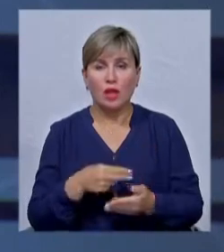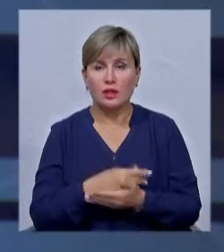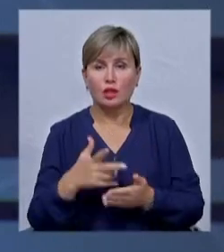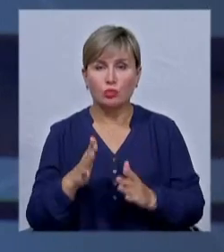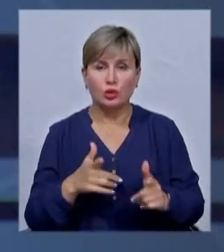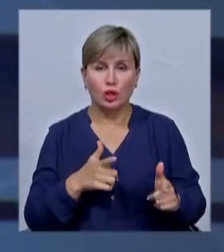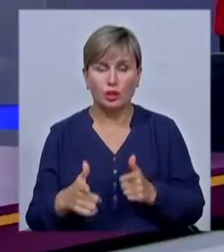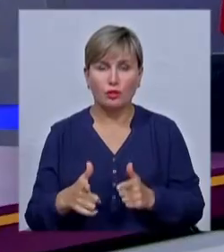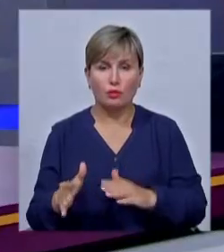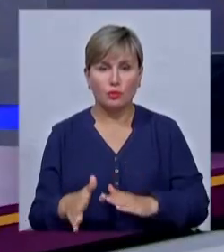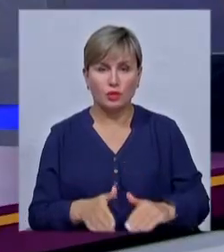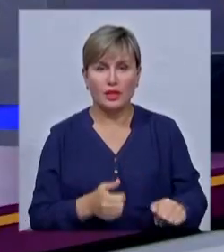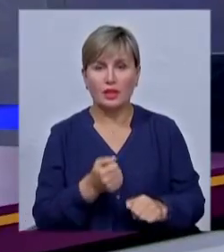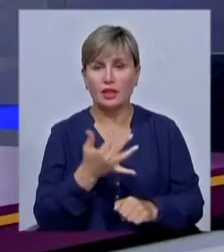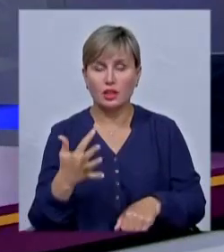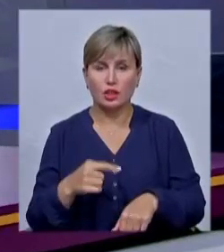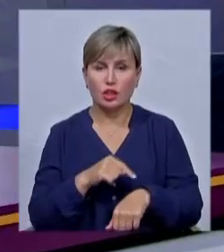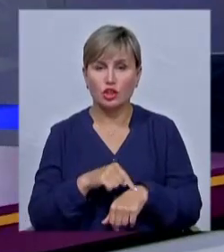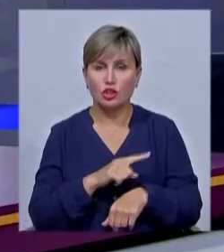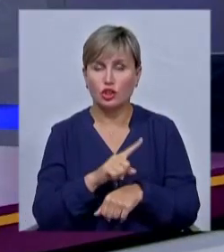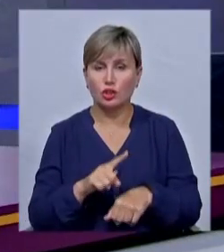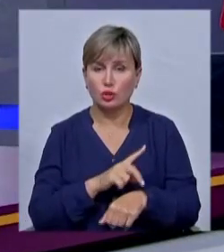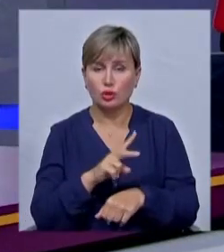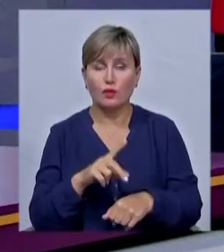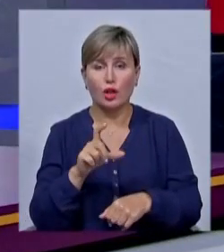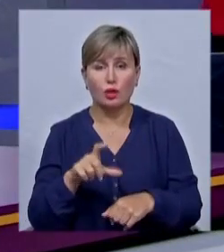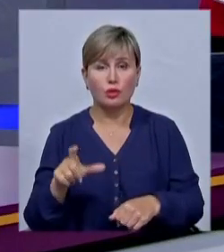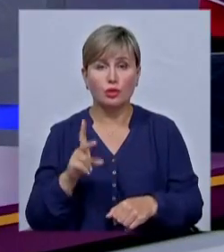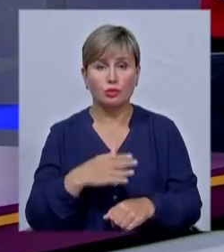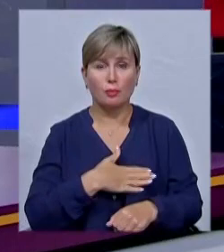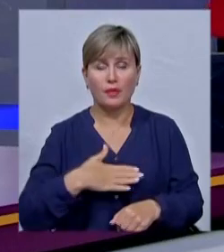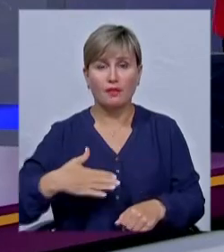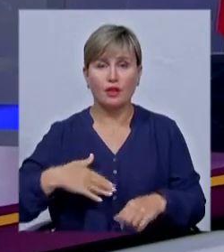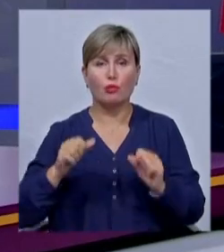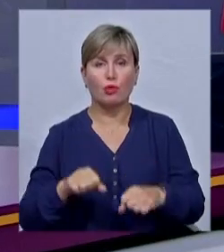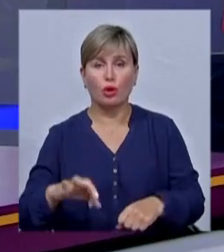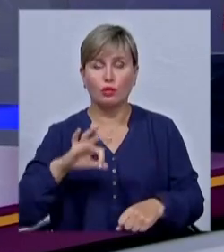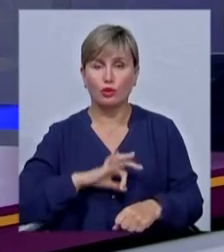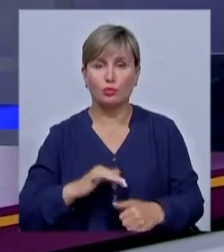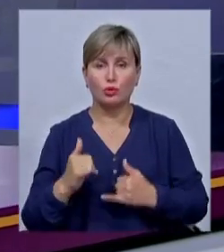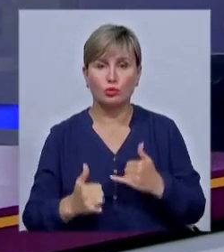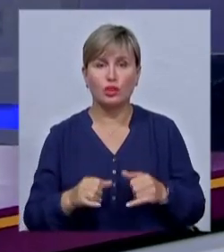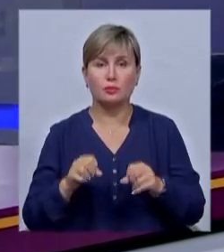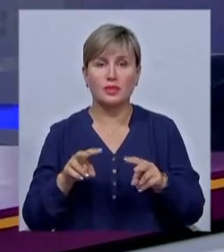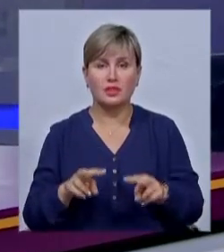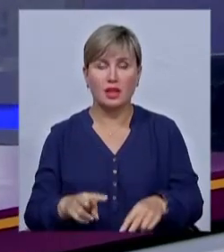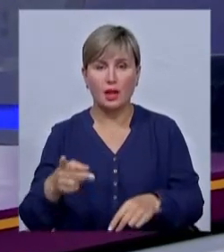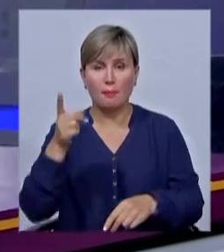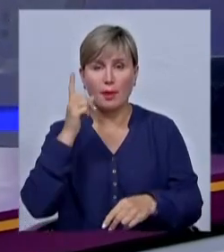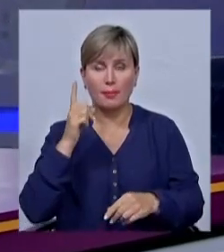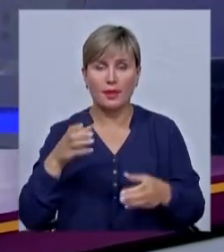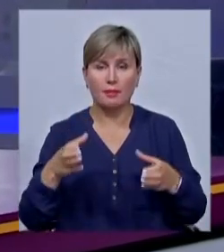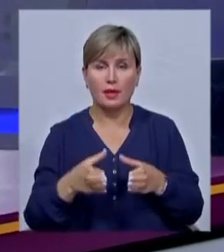будут готовы и спустя несколько часов а вот люди с признаками пневмонии могут воспользоваться услугами специальной мобильные